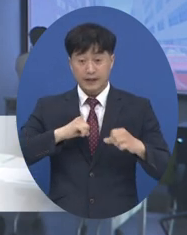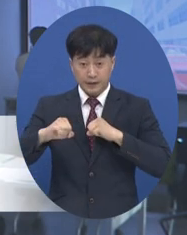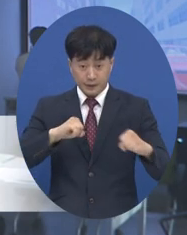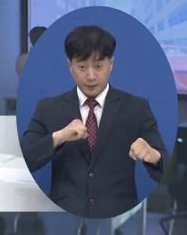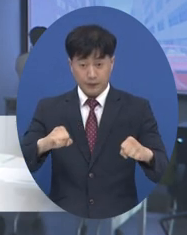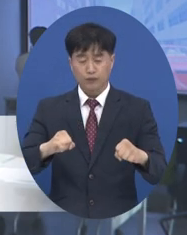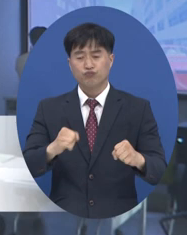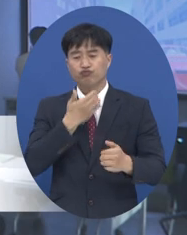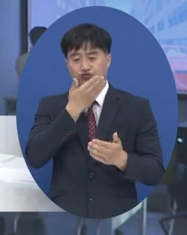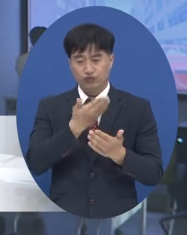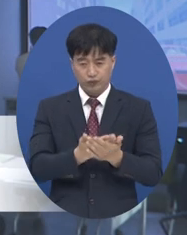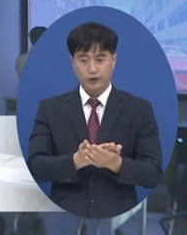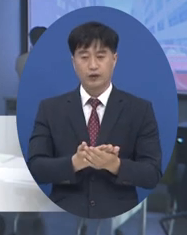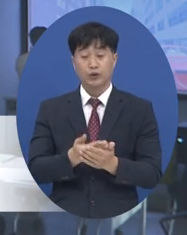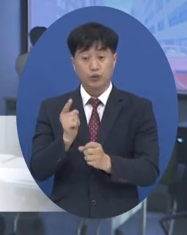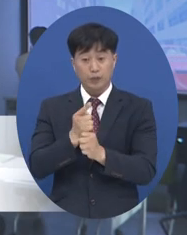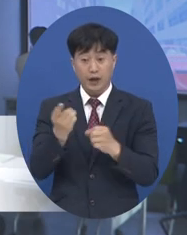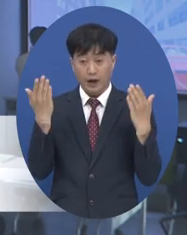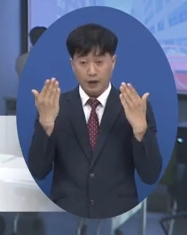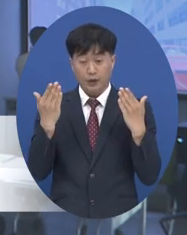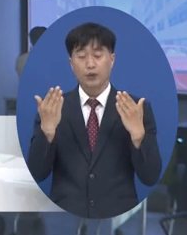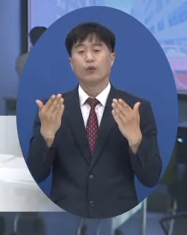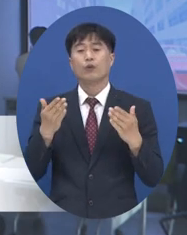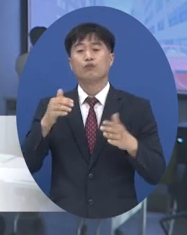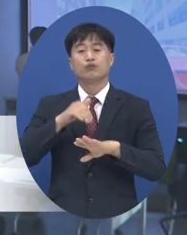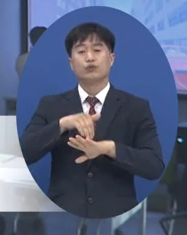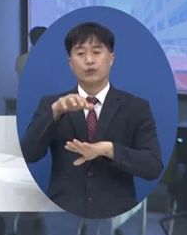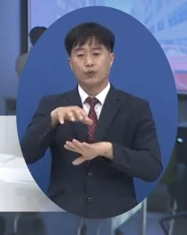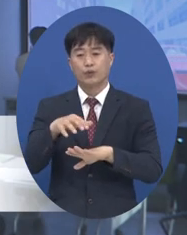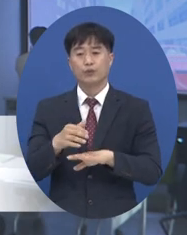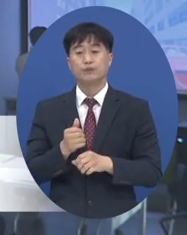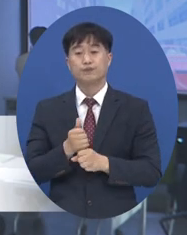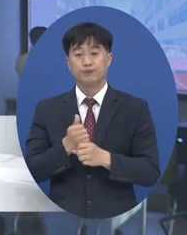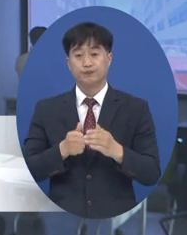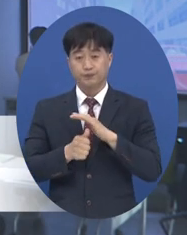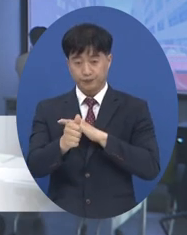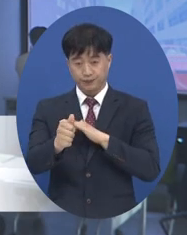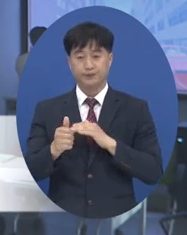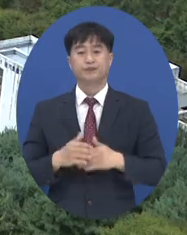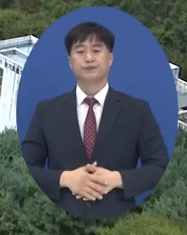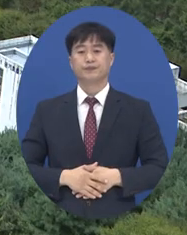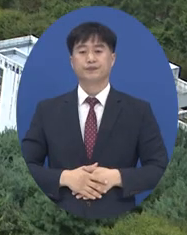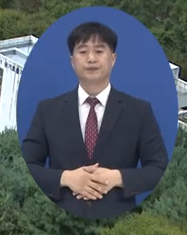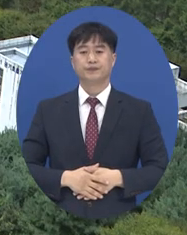중요할 텐데요. 경기도 소방학교 훈련 현장을 최지연 기자가 보고 왔습니다.